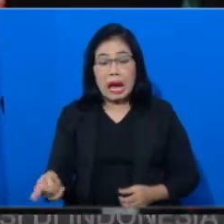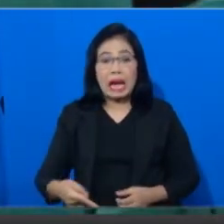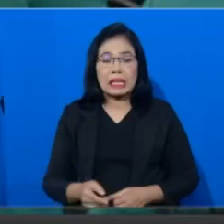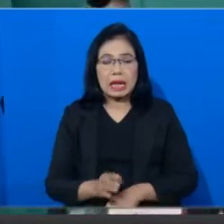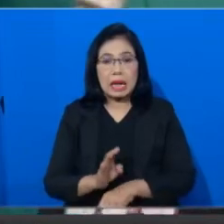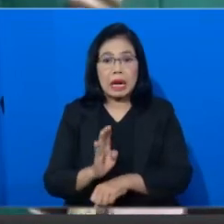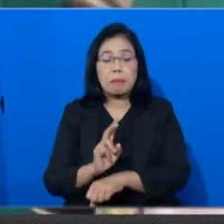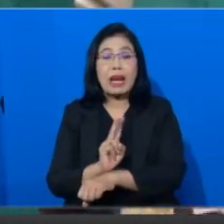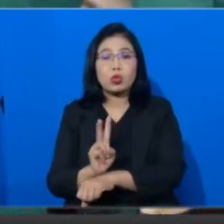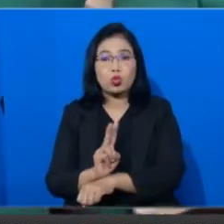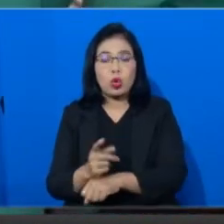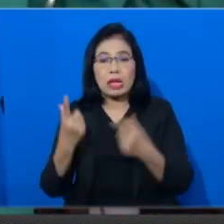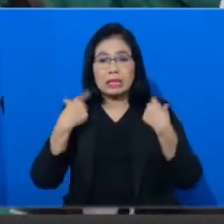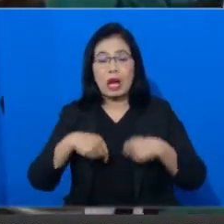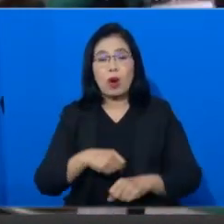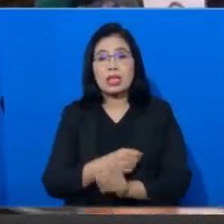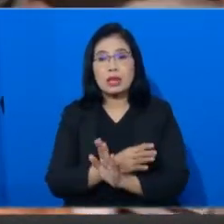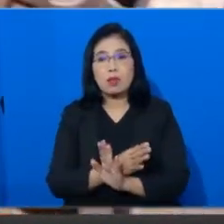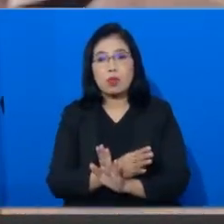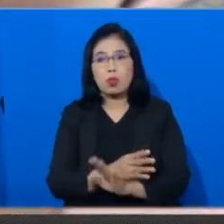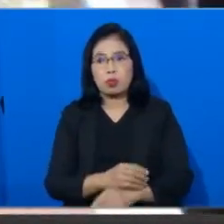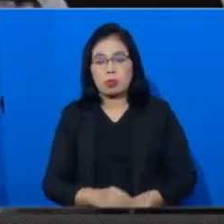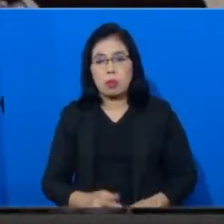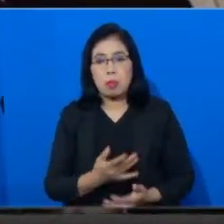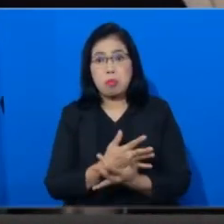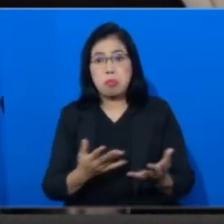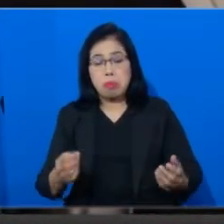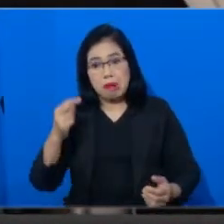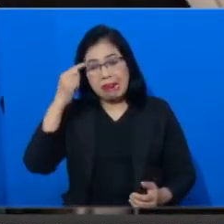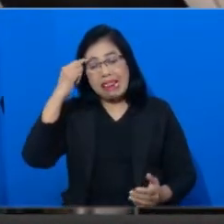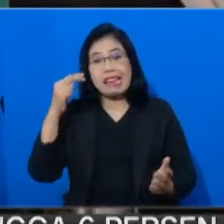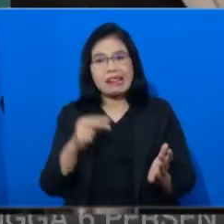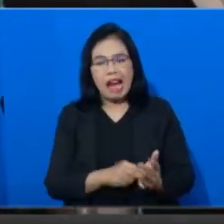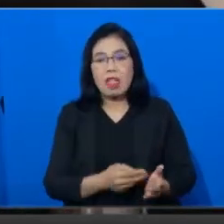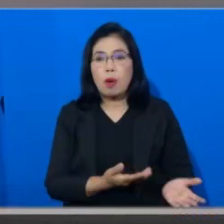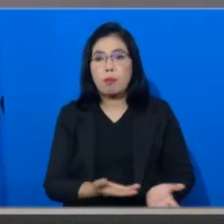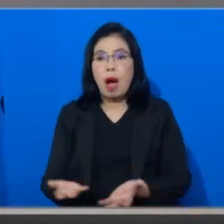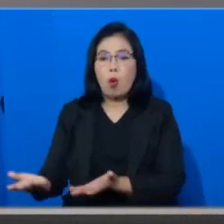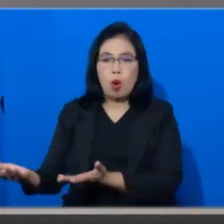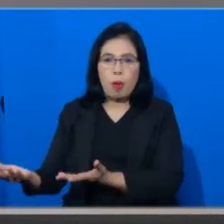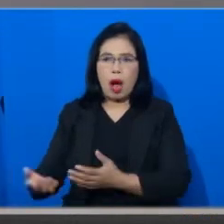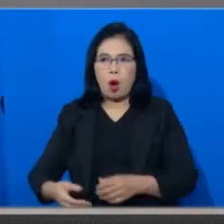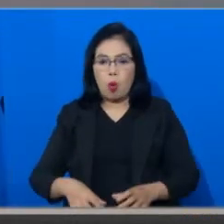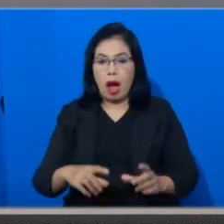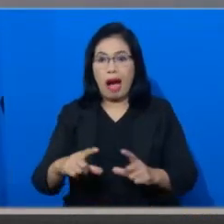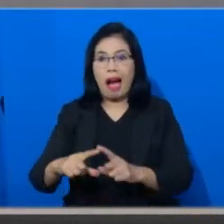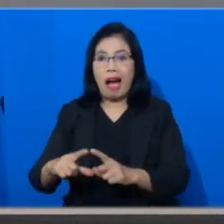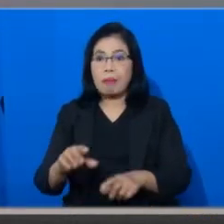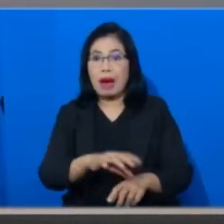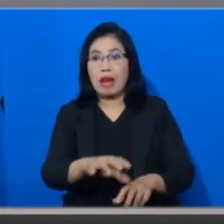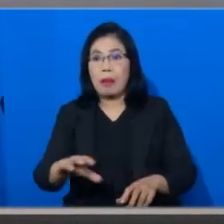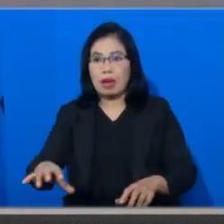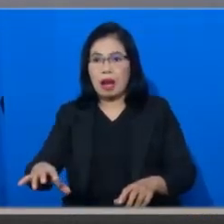Timur. Masih banyak di antara jemaah yang nekat membawa penanak nasi di tas tenteng atau kabin. Minggu siang, petugas pun